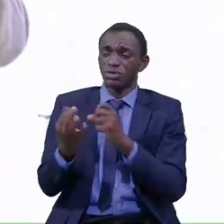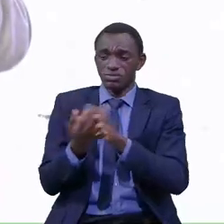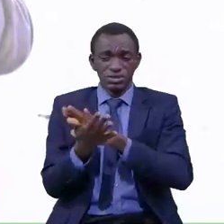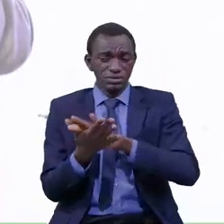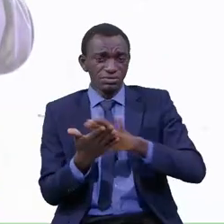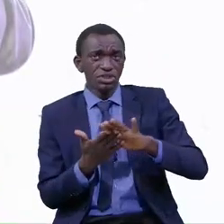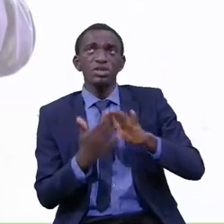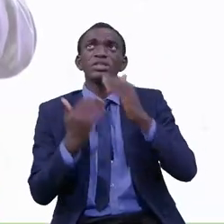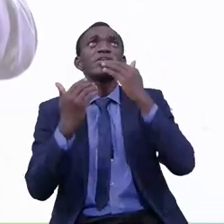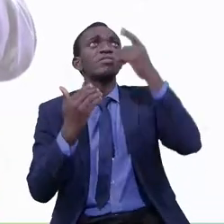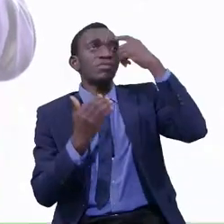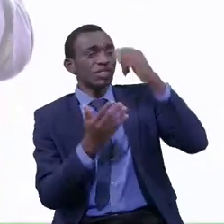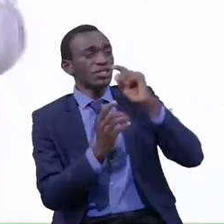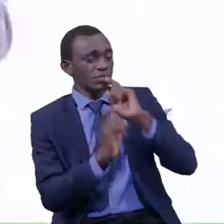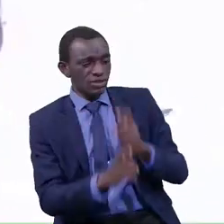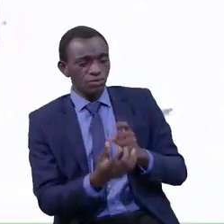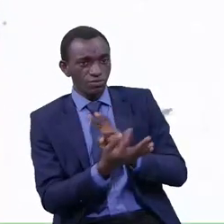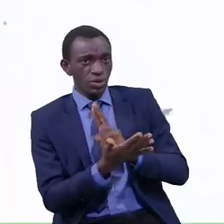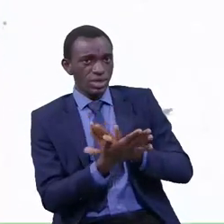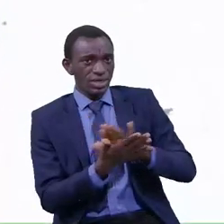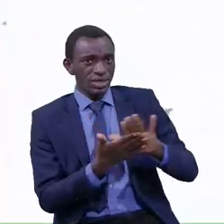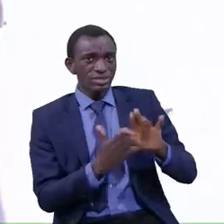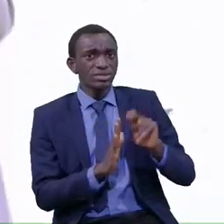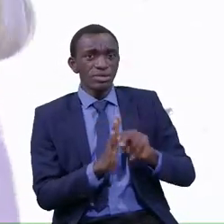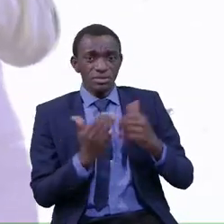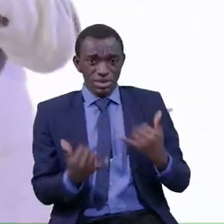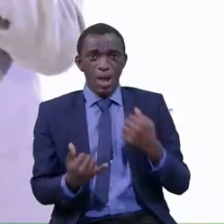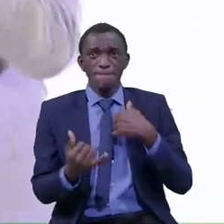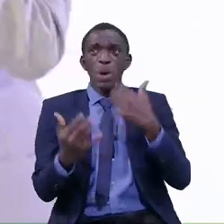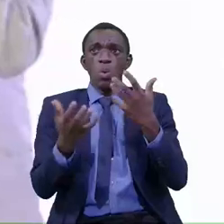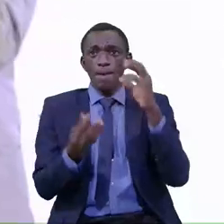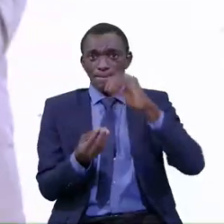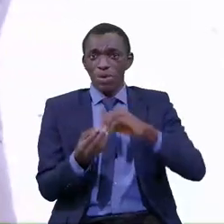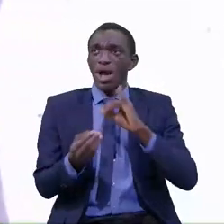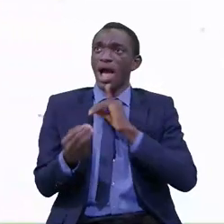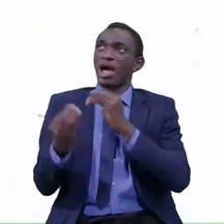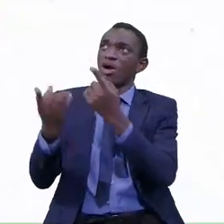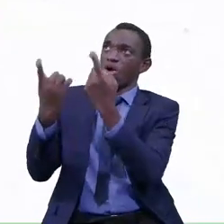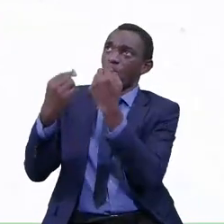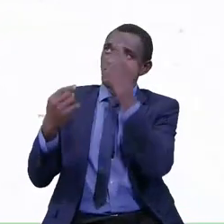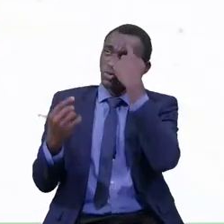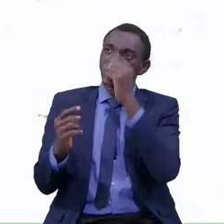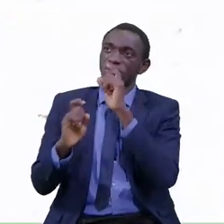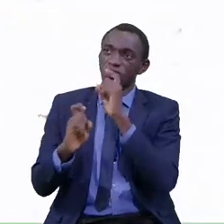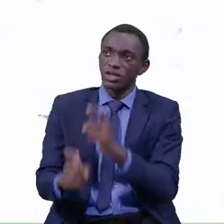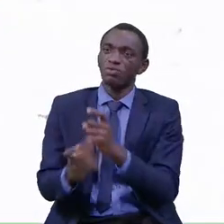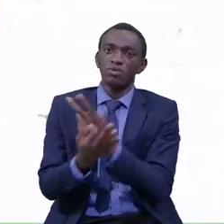Merci pour le don de la sainteté. Je viens pour le don du Saint-Esprit. Le don du